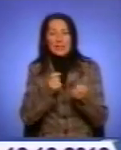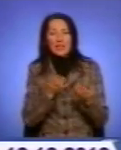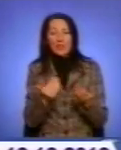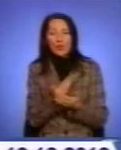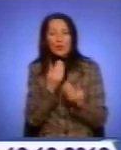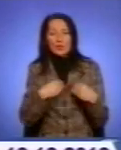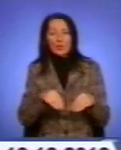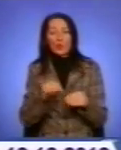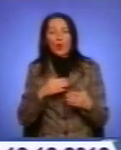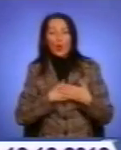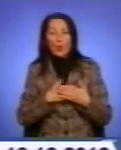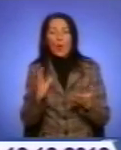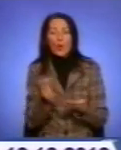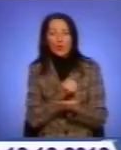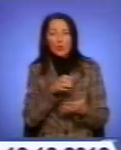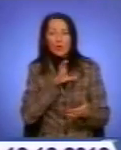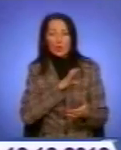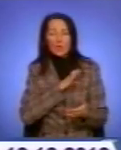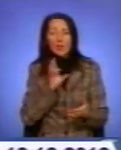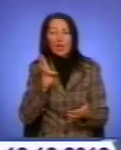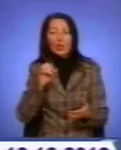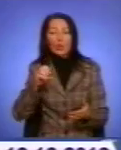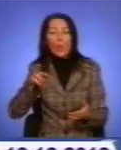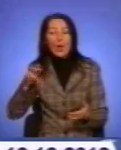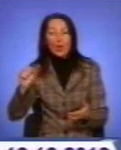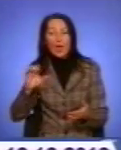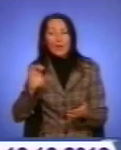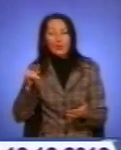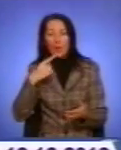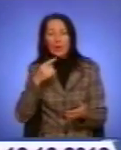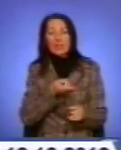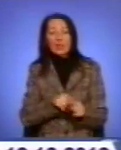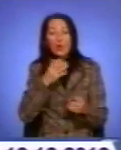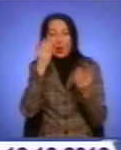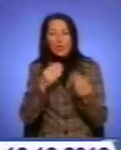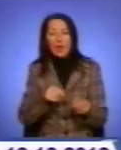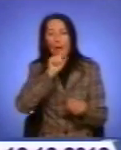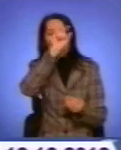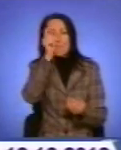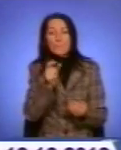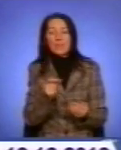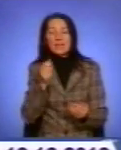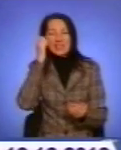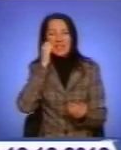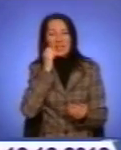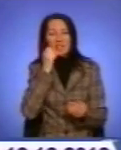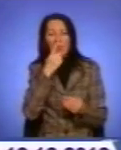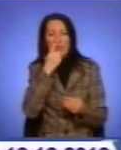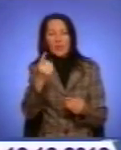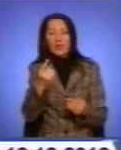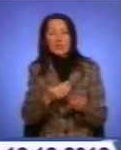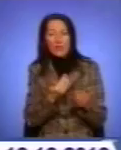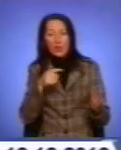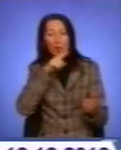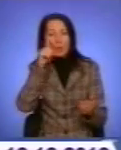достаток. Але нумерологи та астрологи пояснюють, цього дня місяць буде старіючим у далекій фазі від молодого місяця. А тому, на їхню